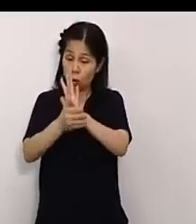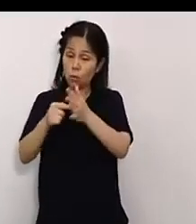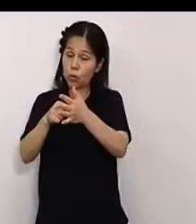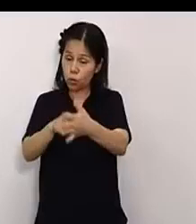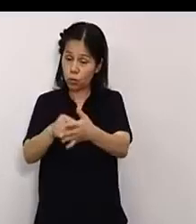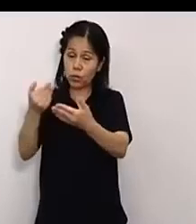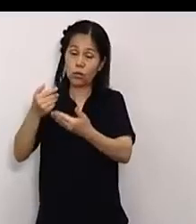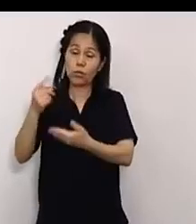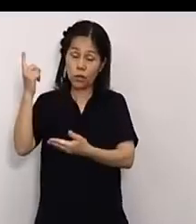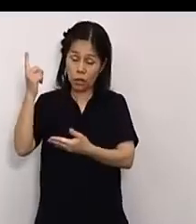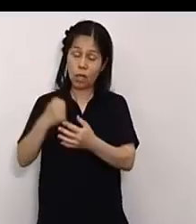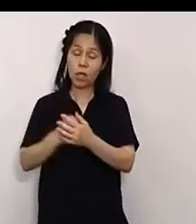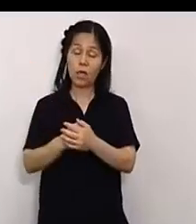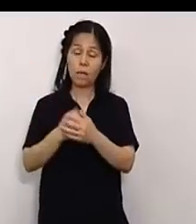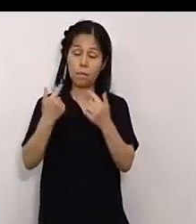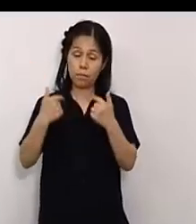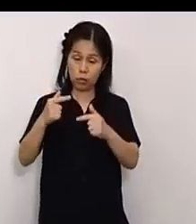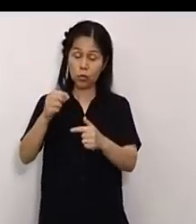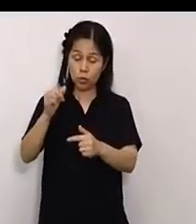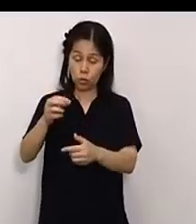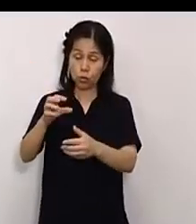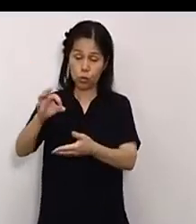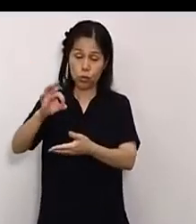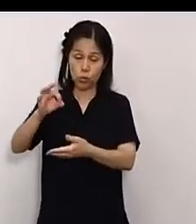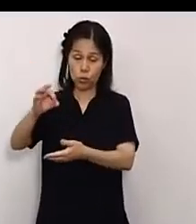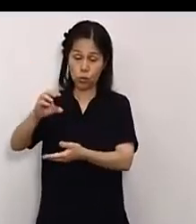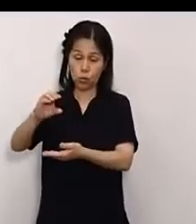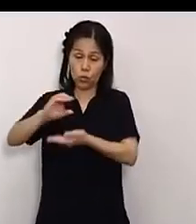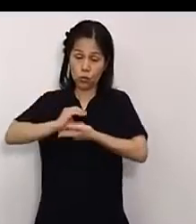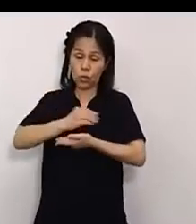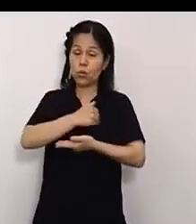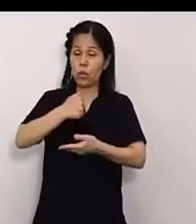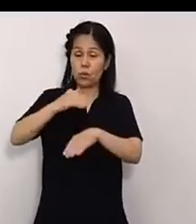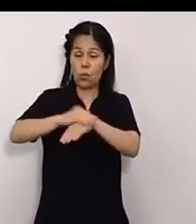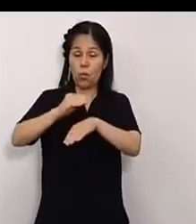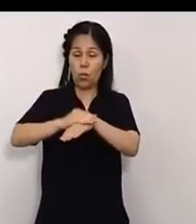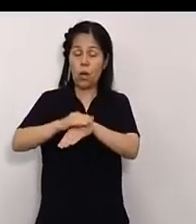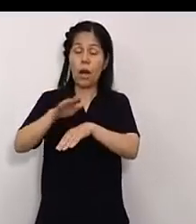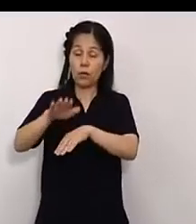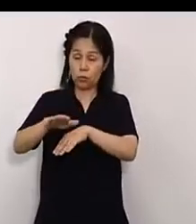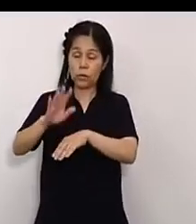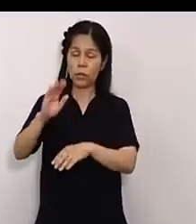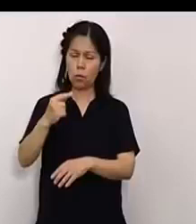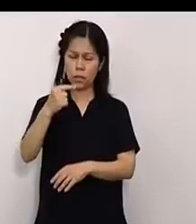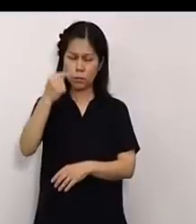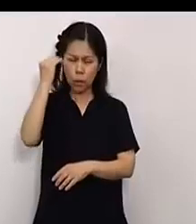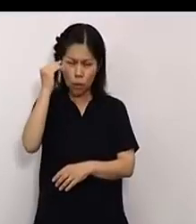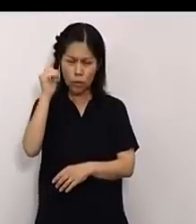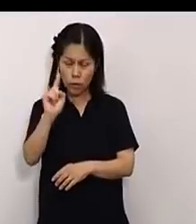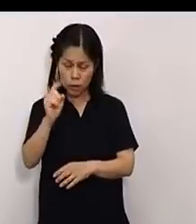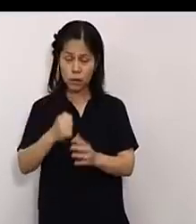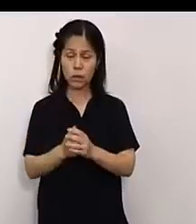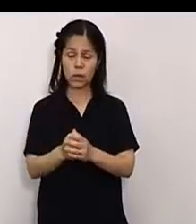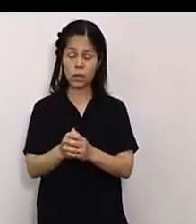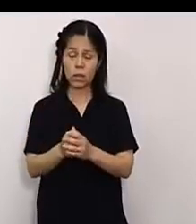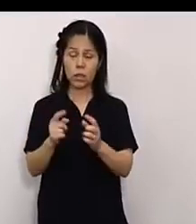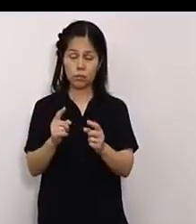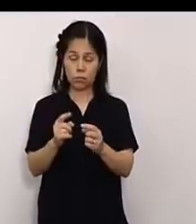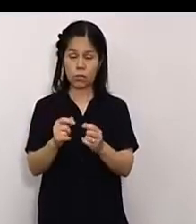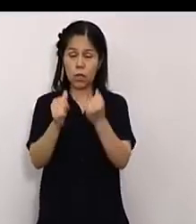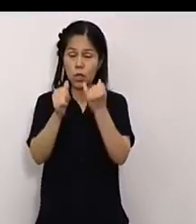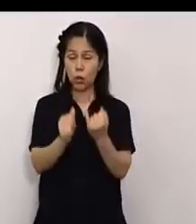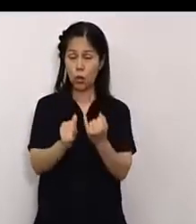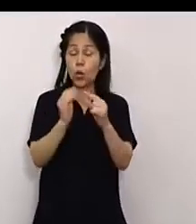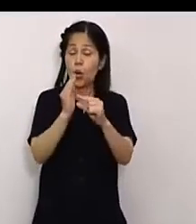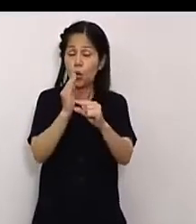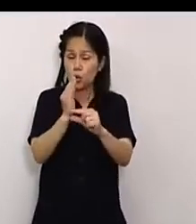う受け取れるような方法をたくさん考えてくれたんですけれど、一番困っていたのは同居中で経済的に